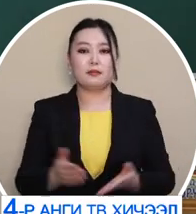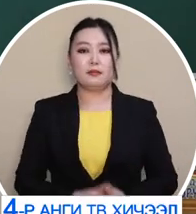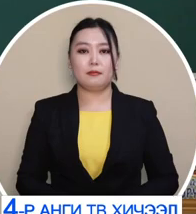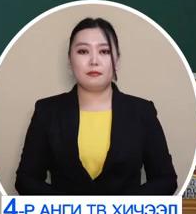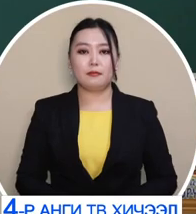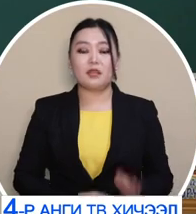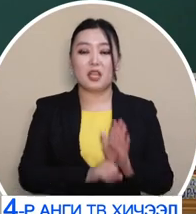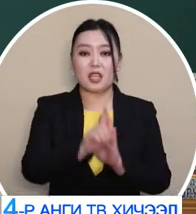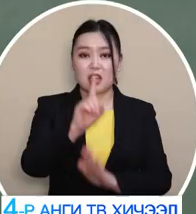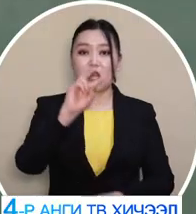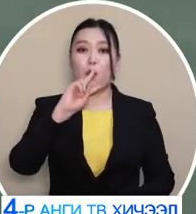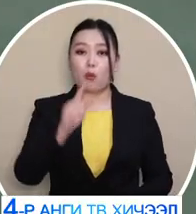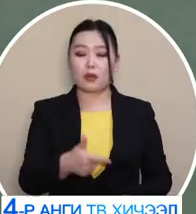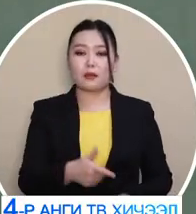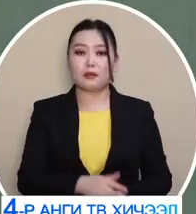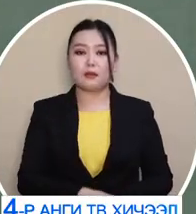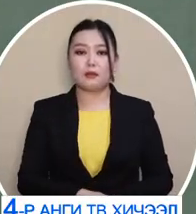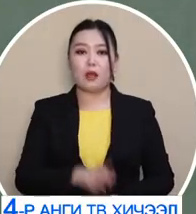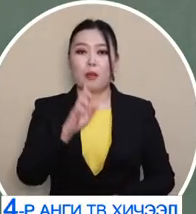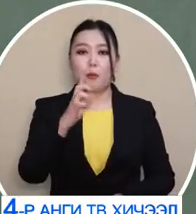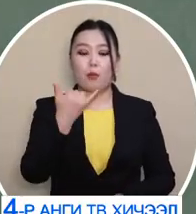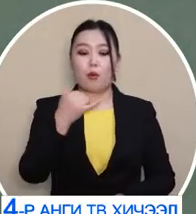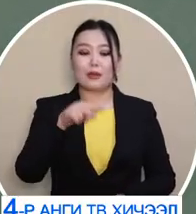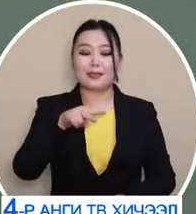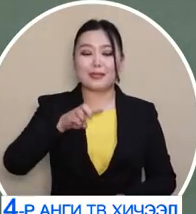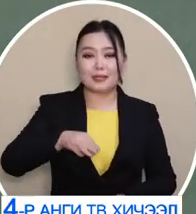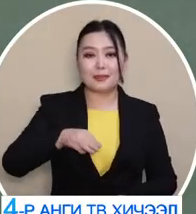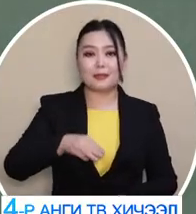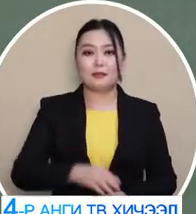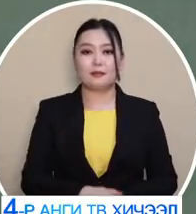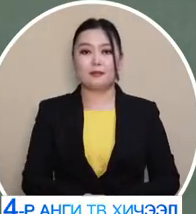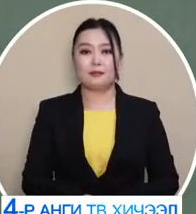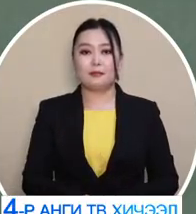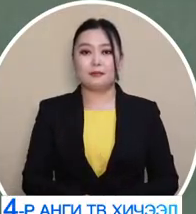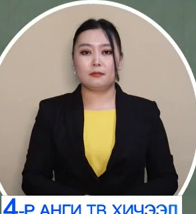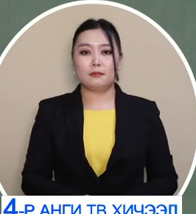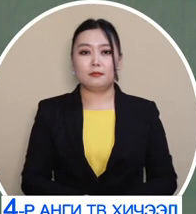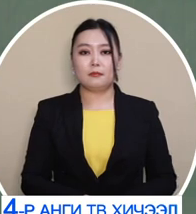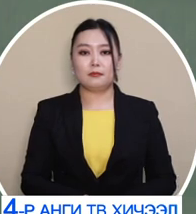За эхний үг нь булт гэсэн үг байна.